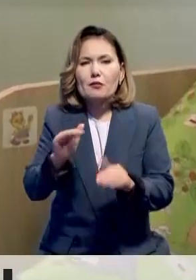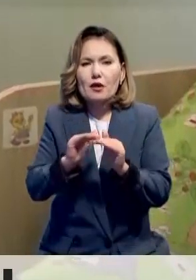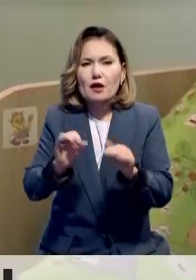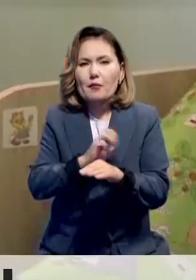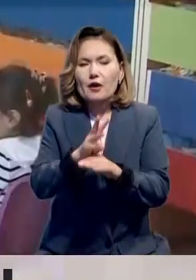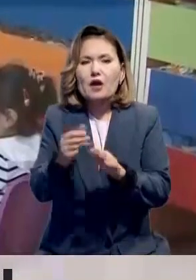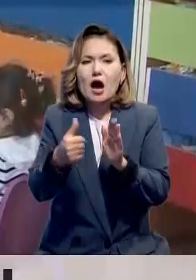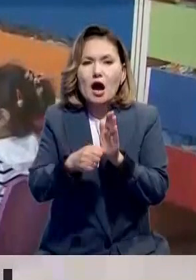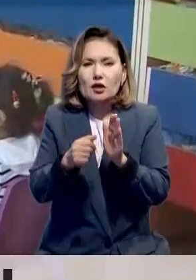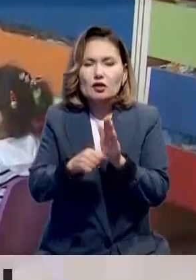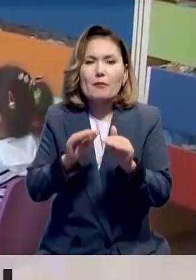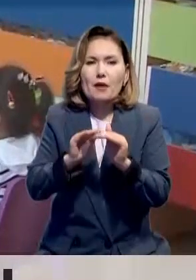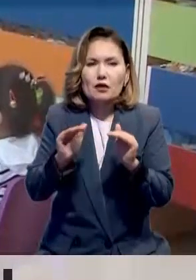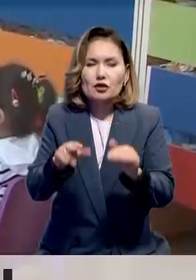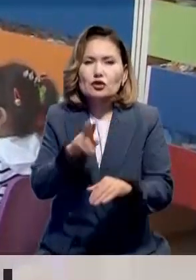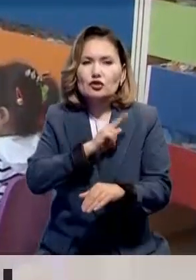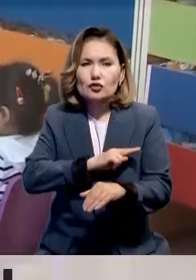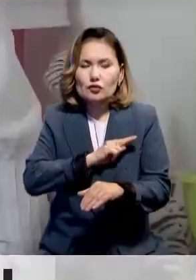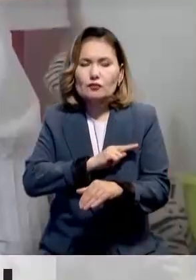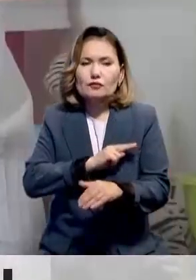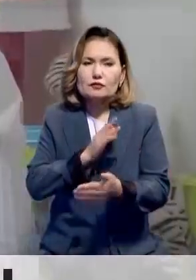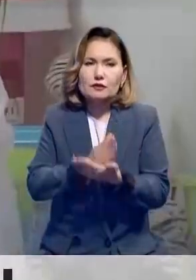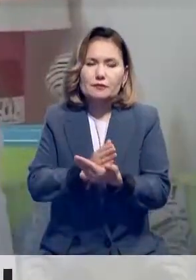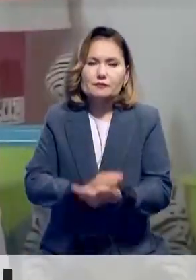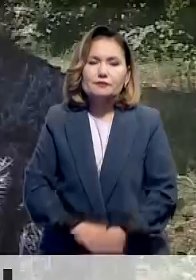қамтитын 600-ге жуық балабақша жұмыс істейді.